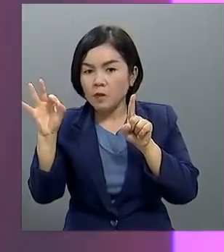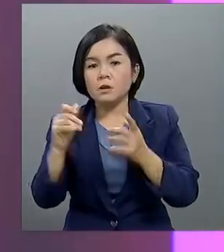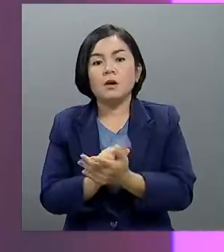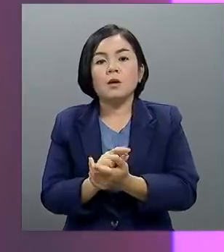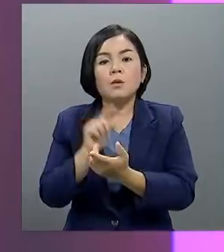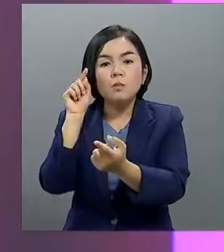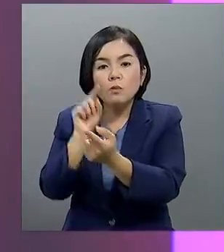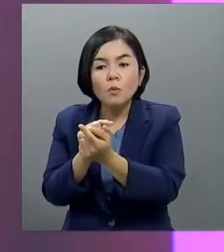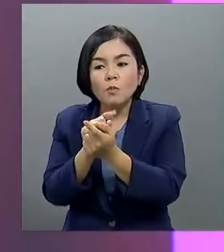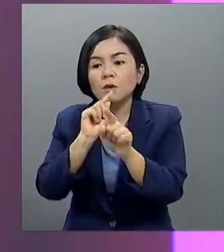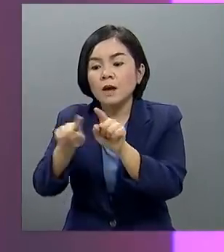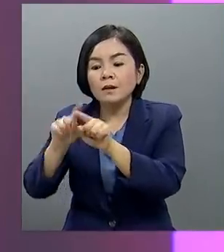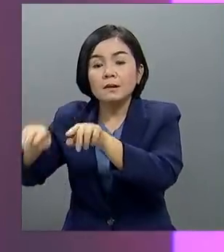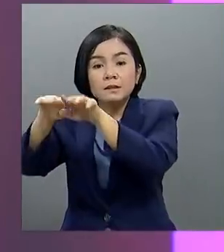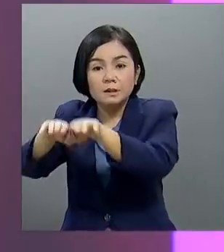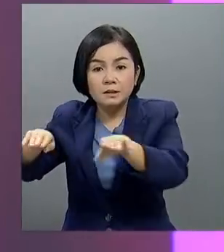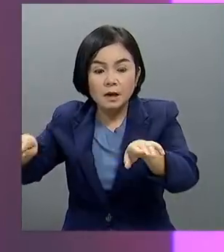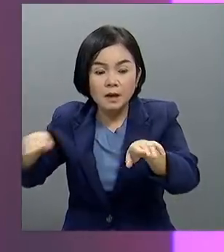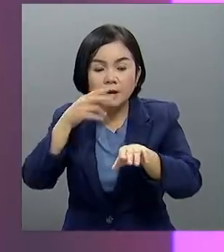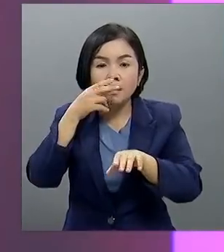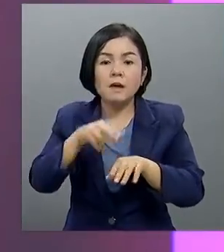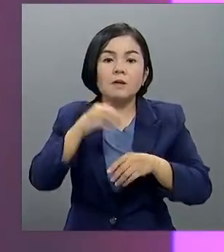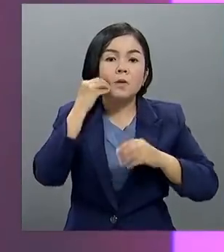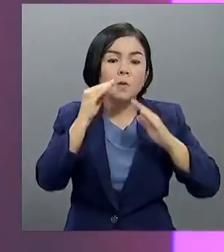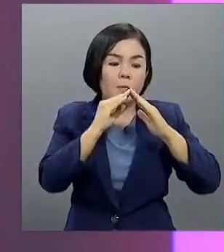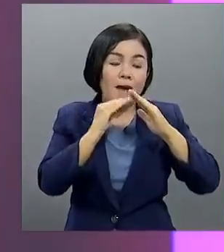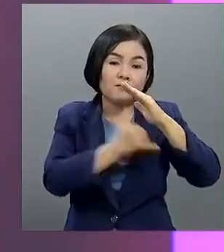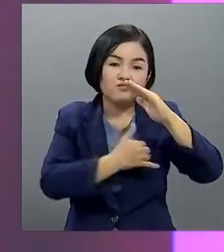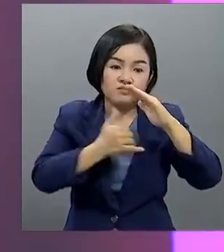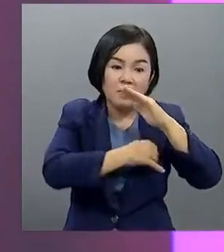ยน้องๆหนูๆอาจจะต้องเล่นอยู่กับบ้านไปก่อนอย่าลงไปเล่นน้ำตามแหล่งธรรมชาติหรือลำคลองนะครับ